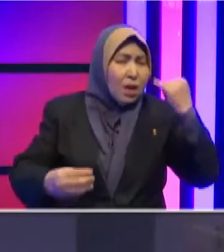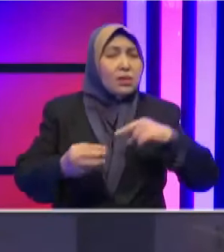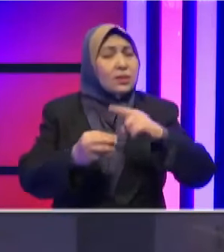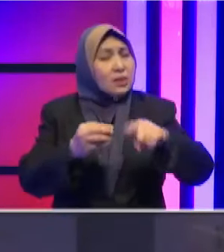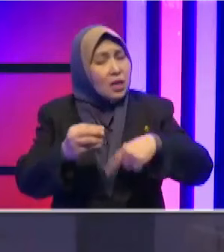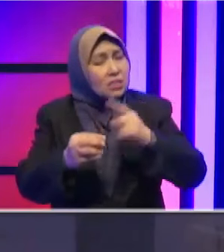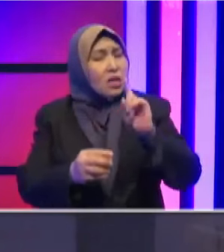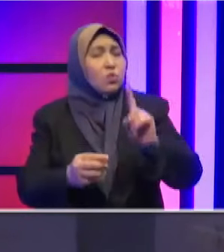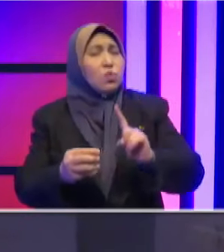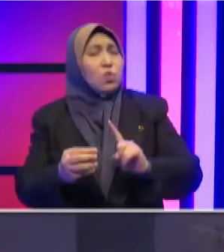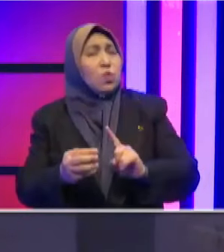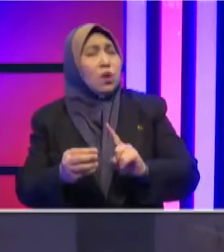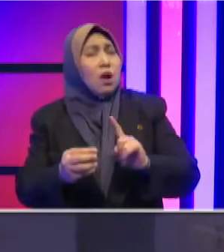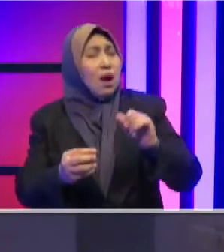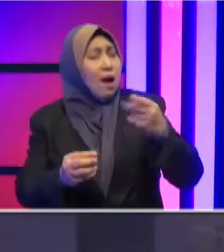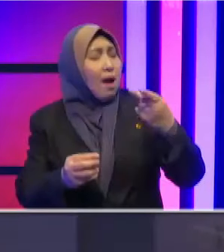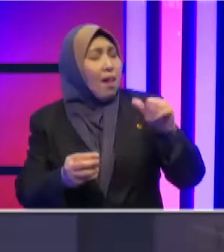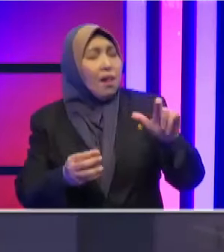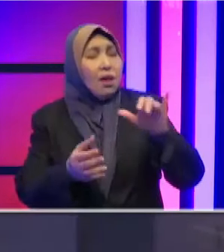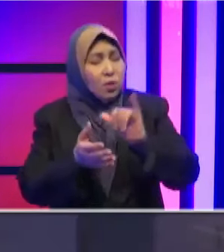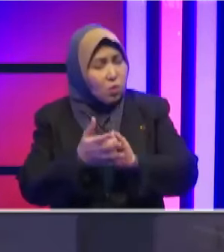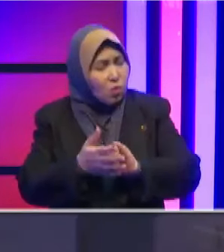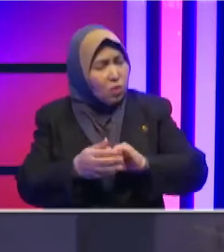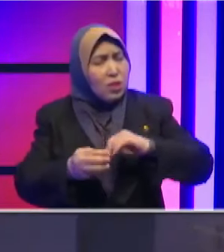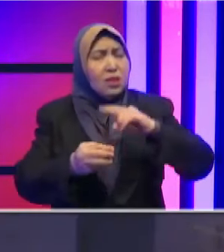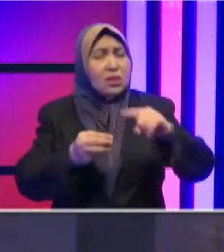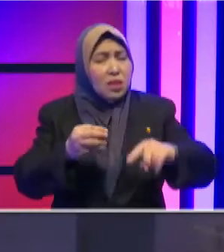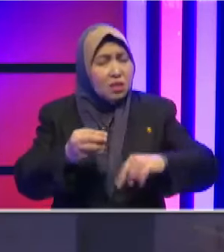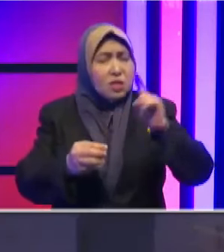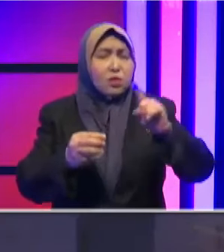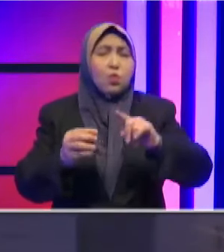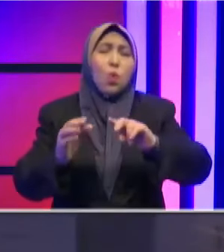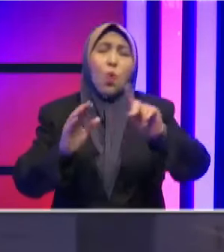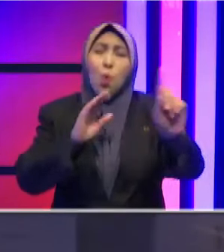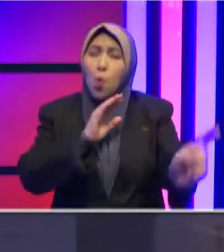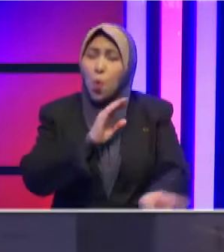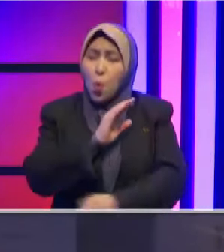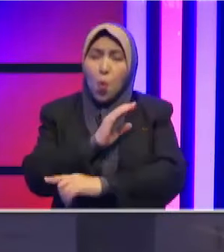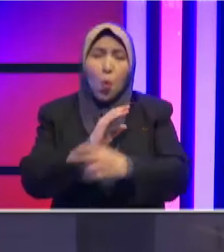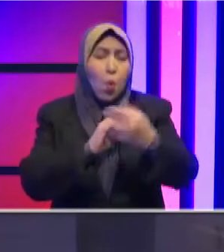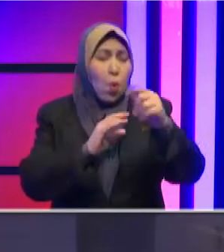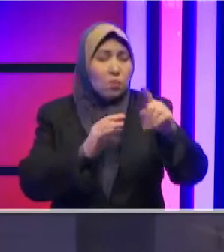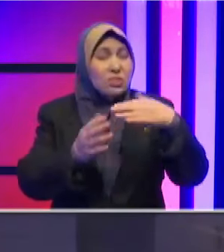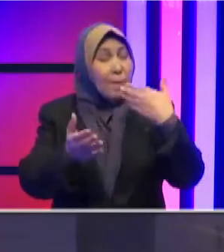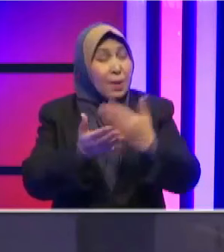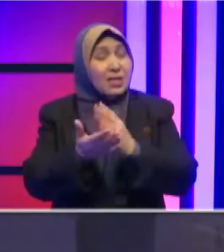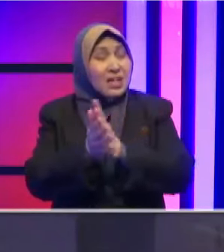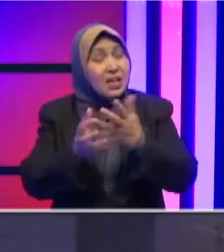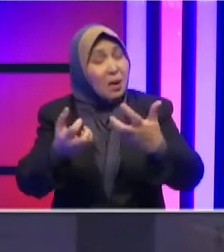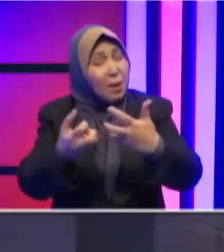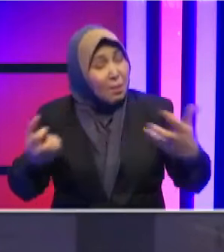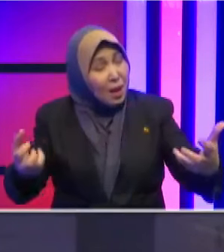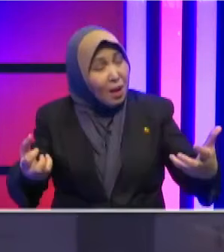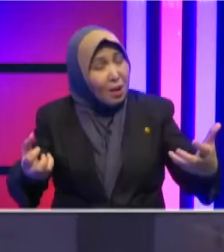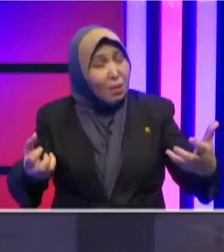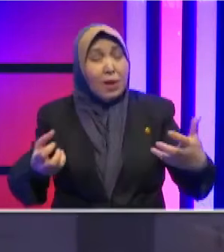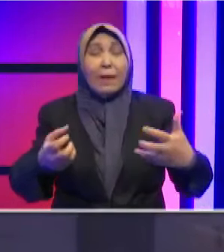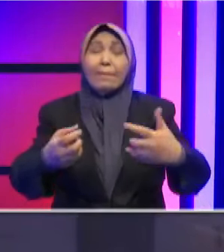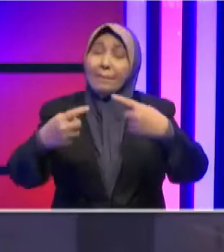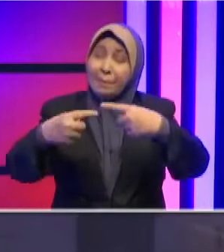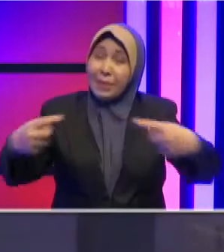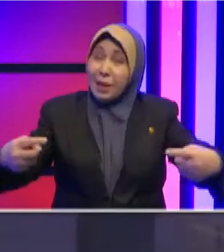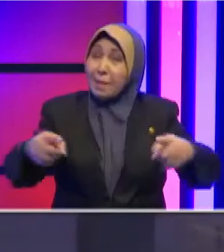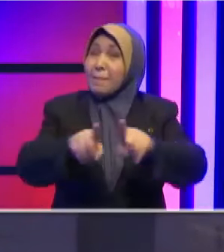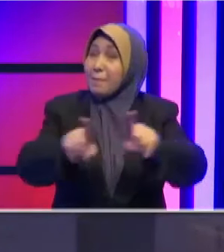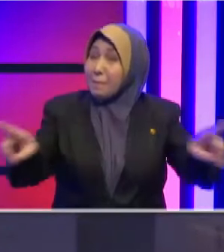berselisih pendapat tentang sesuatu hukum sehingga menyebabkan perpecahan berselisih pendapat boleh